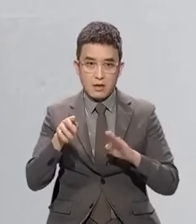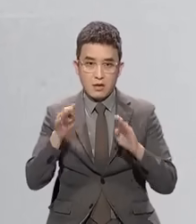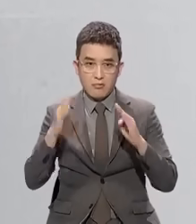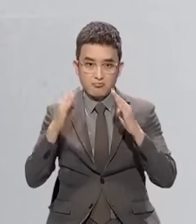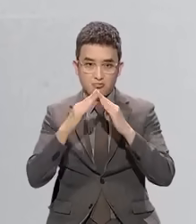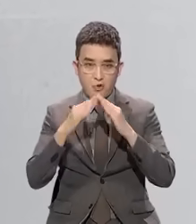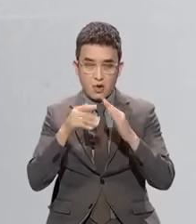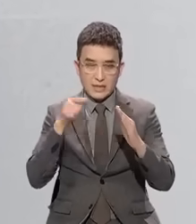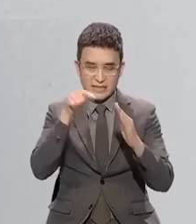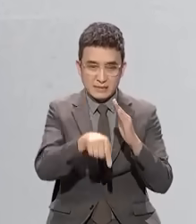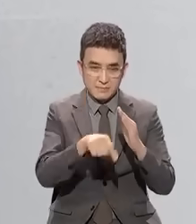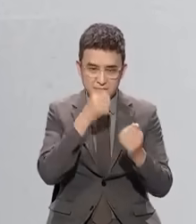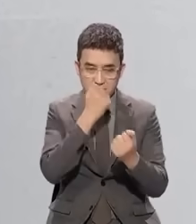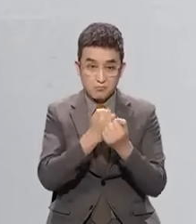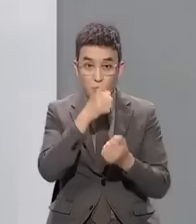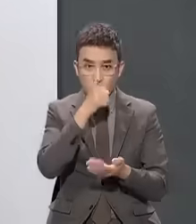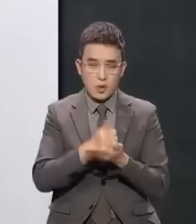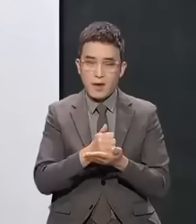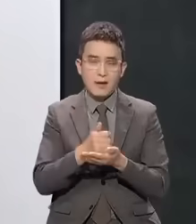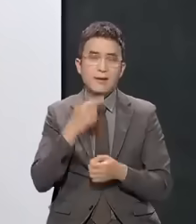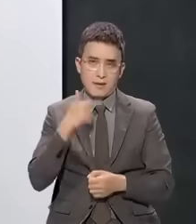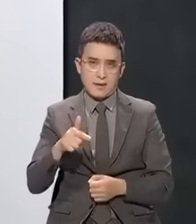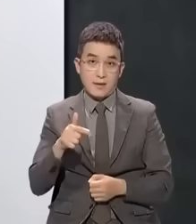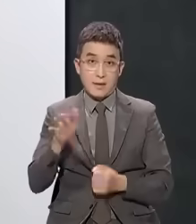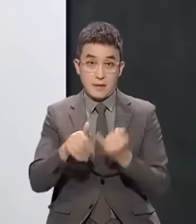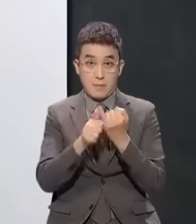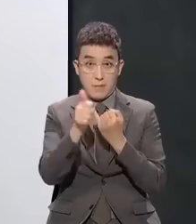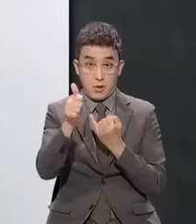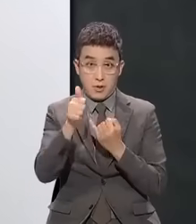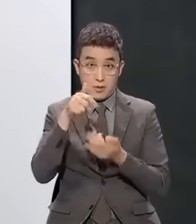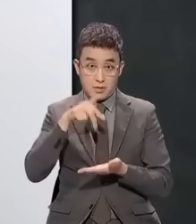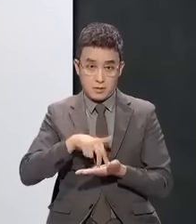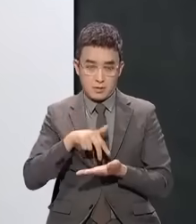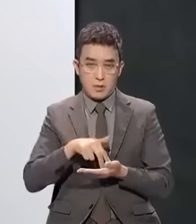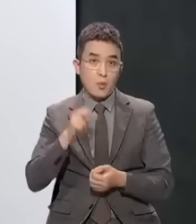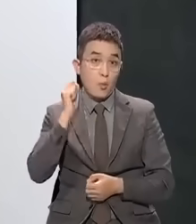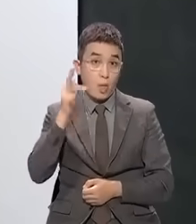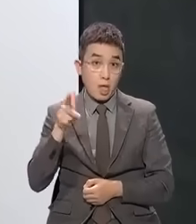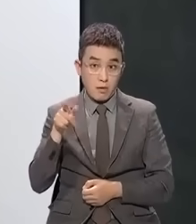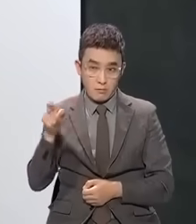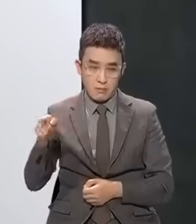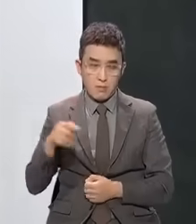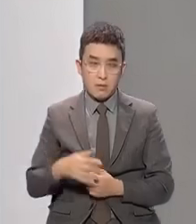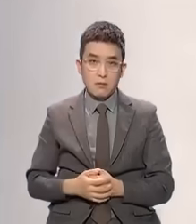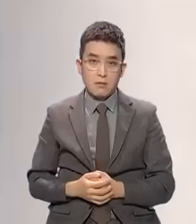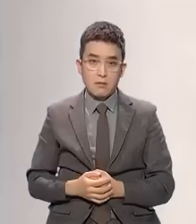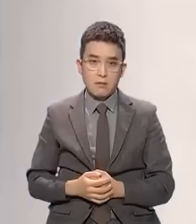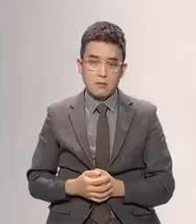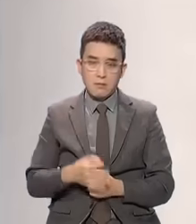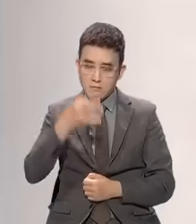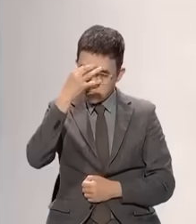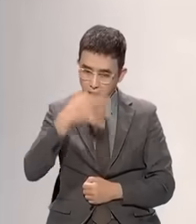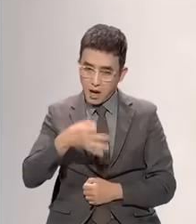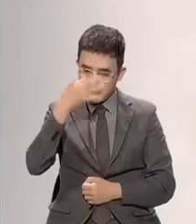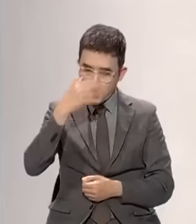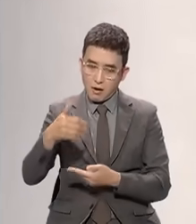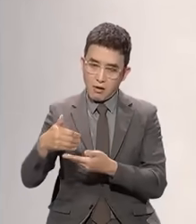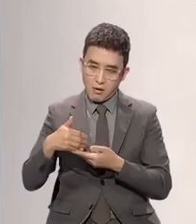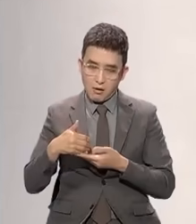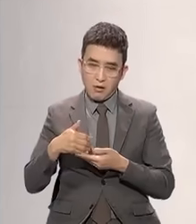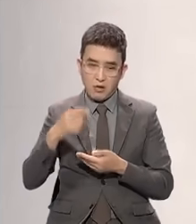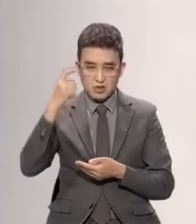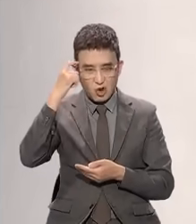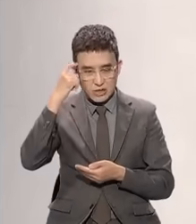됐고요. 다만 남편 얘기에 따르면 호텔이 이제 미안하다, 정신적 보상을 하겠다라고 뜻은 밝혔다고